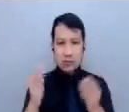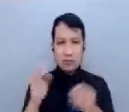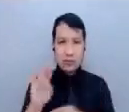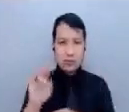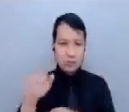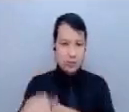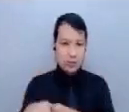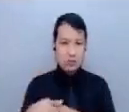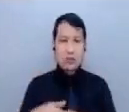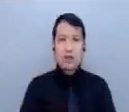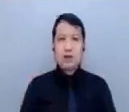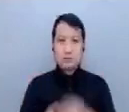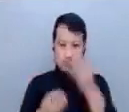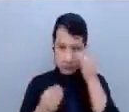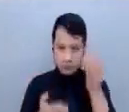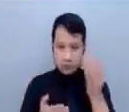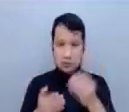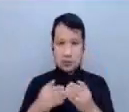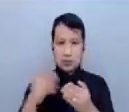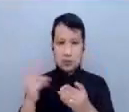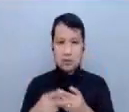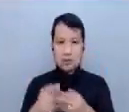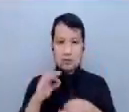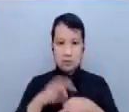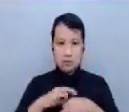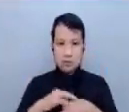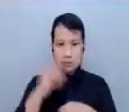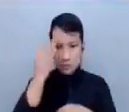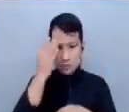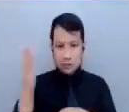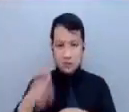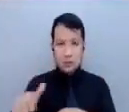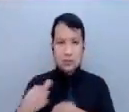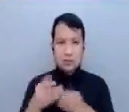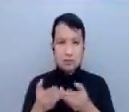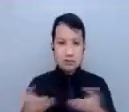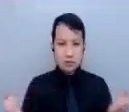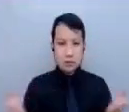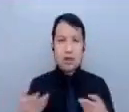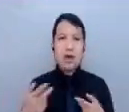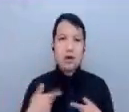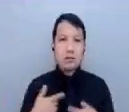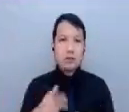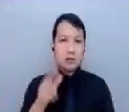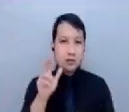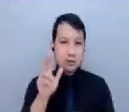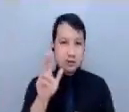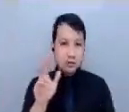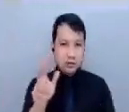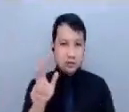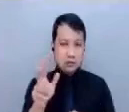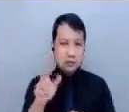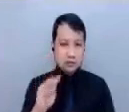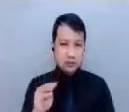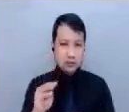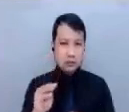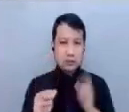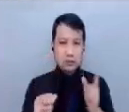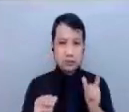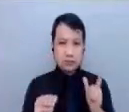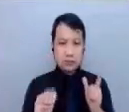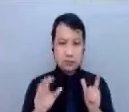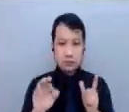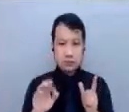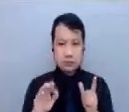dahil kailangan nilang tapusin ang pagboto ng mga taong nakapila ng may 30 metro. Noong 2019 midterm